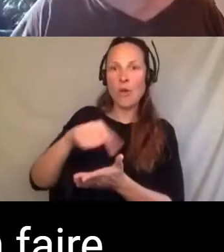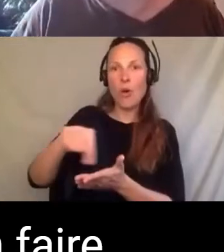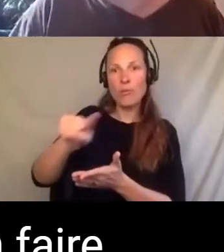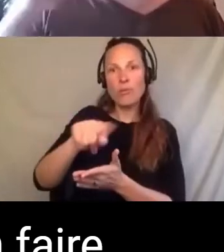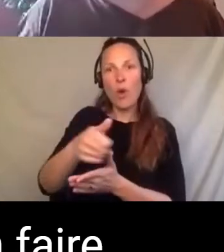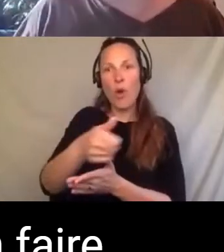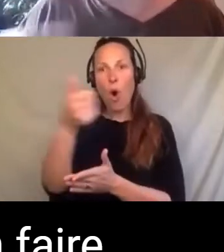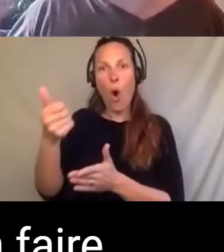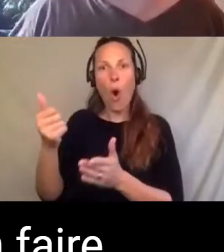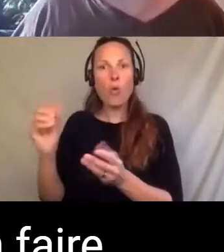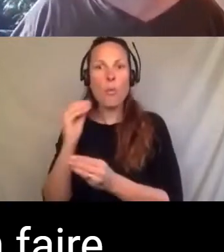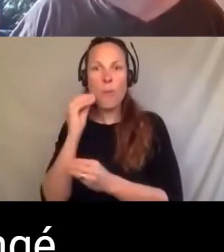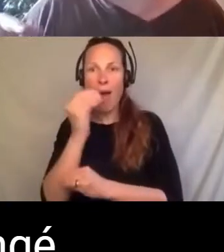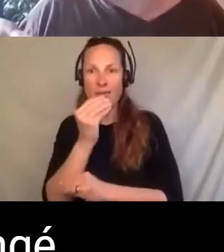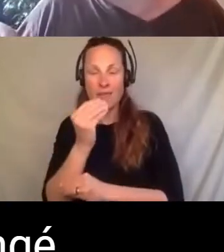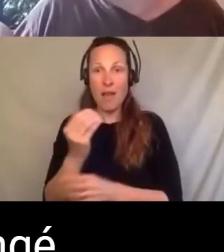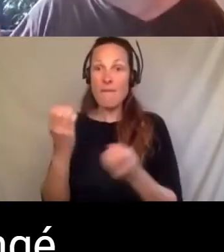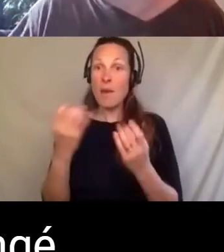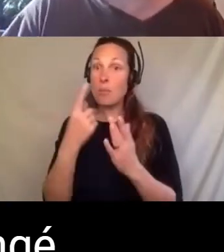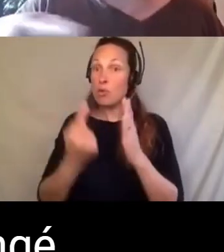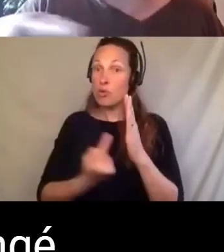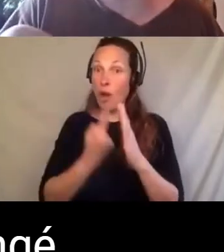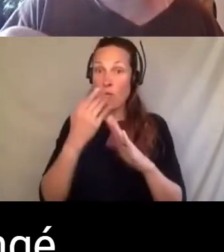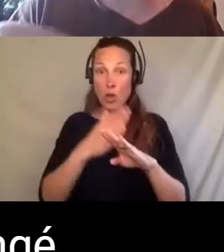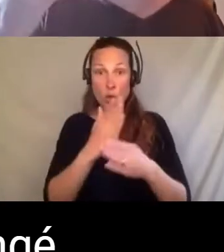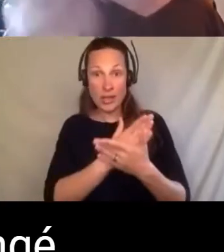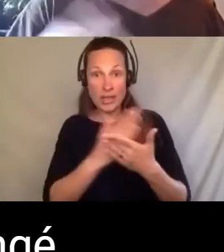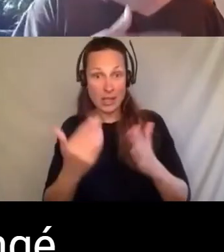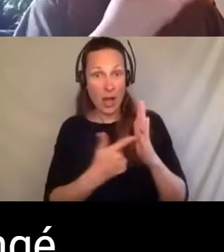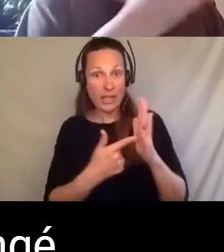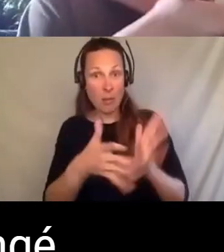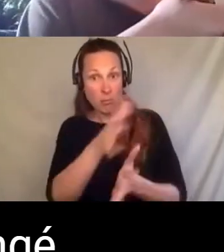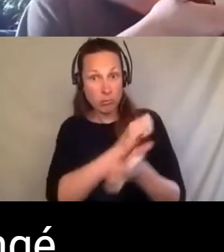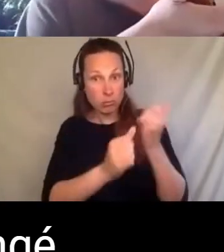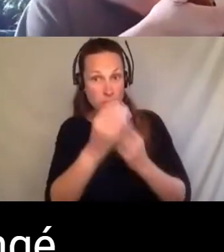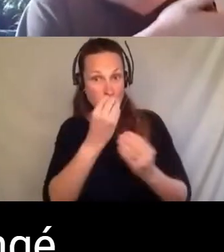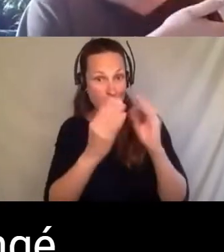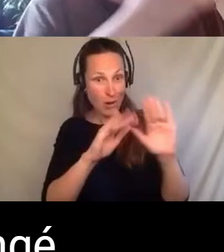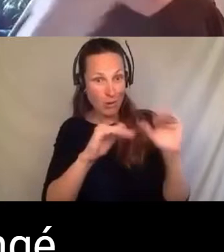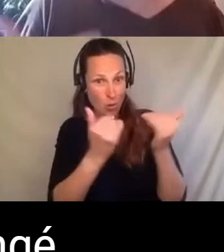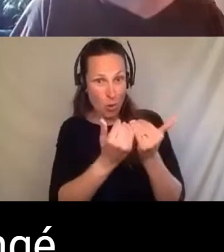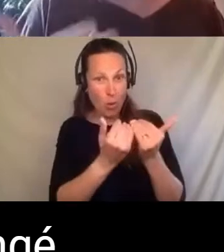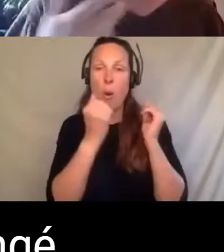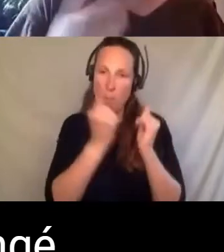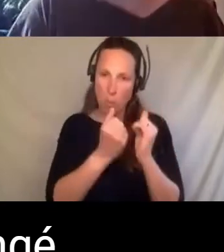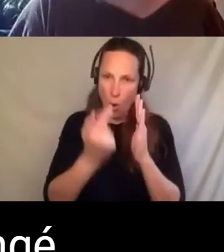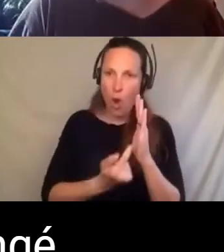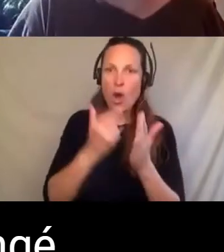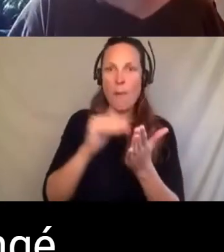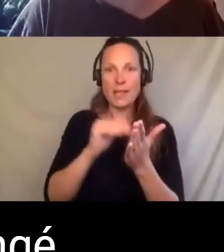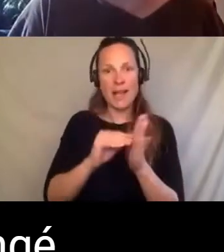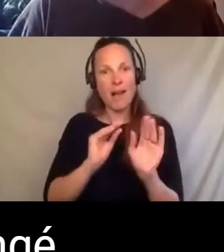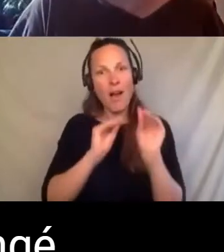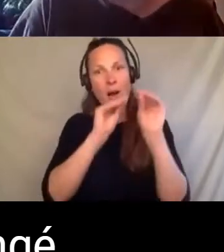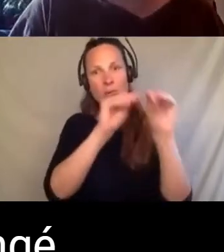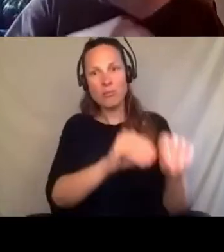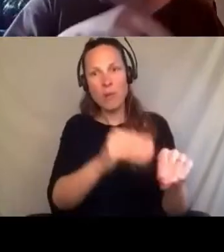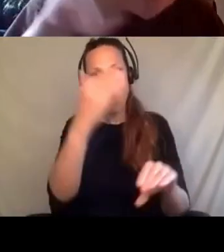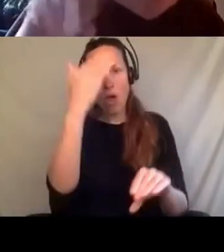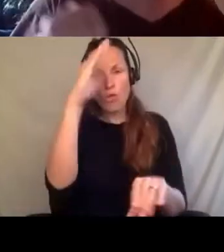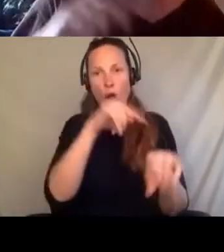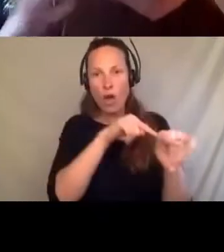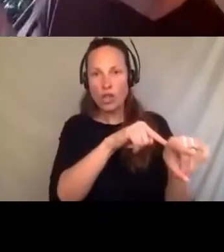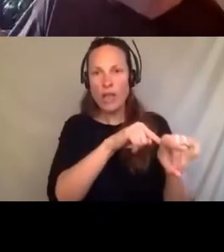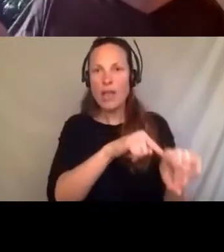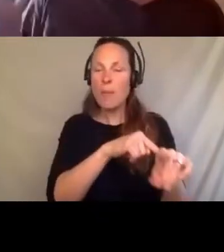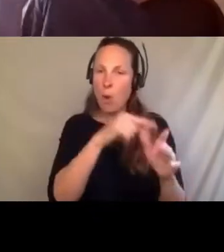faire plusieurs fois durant la saison. Donc, une fois que vous l'avez tout mangé, vous pouvez en remettre au potager. Vous pouvez